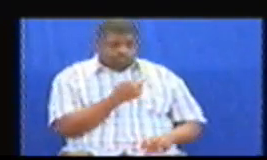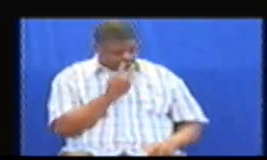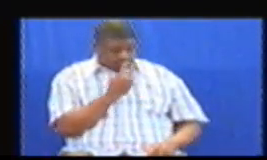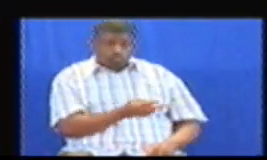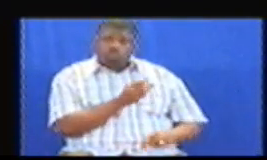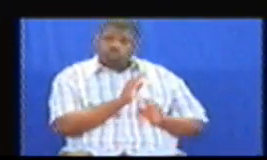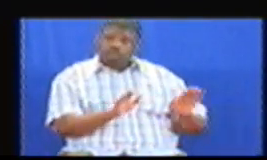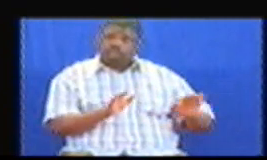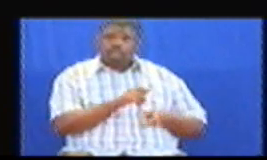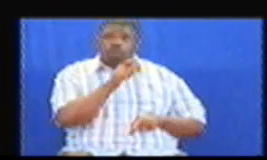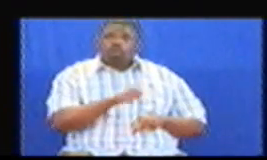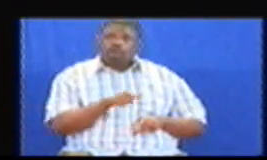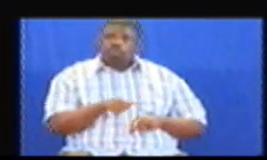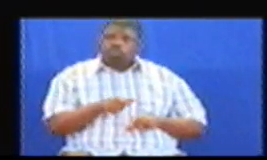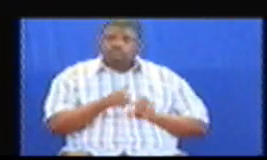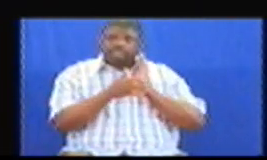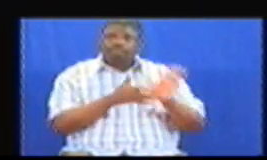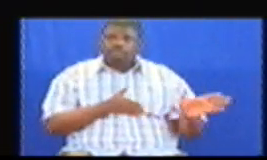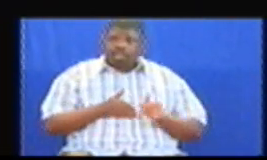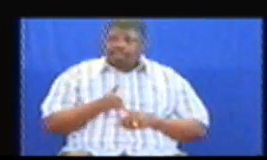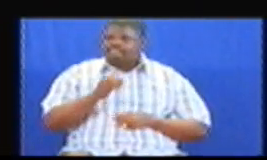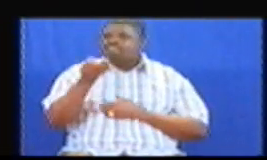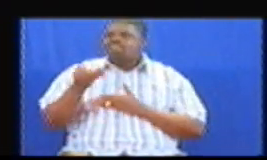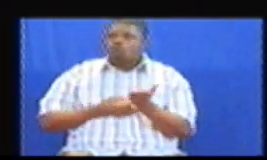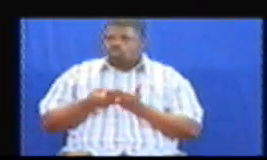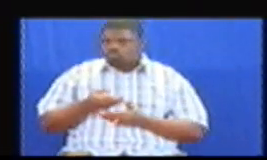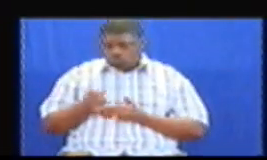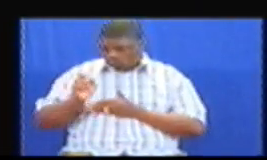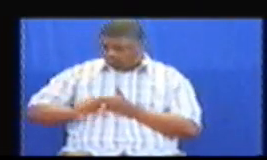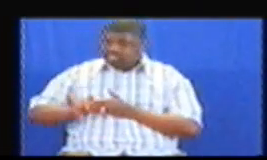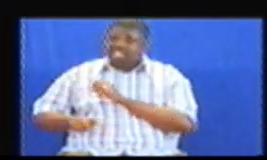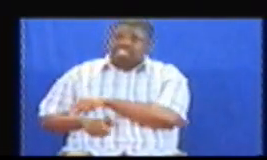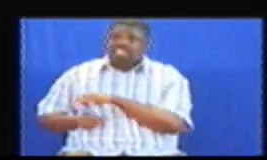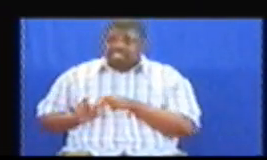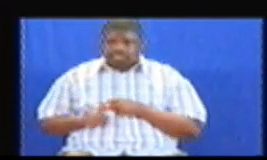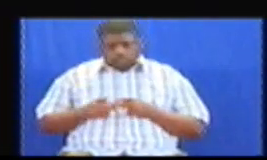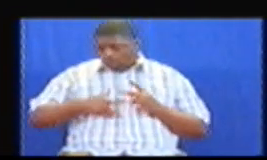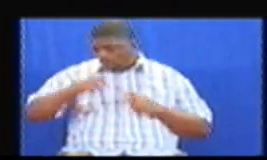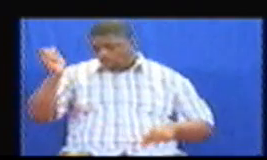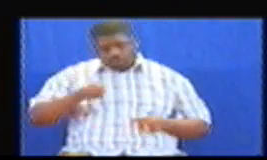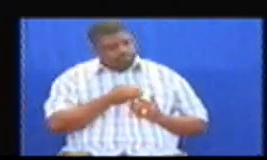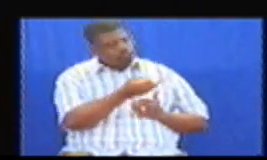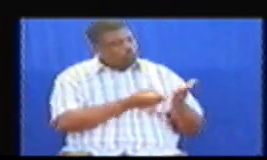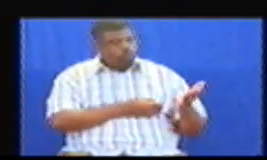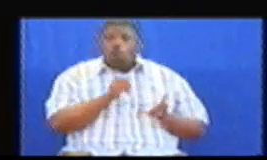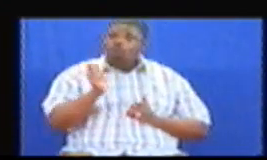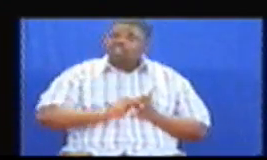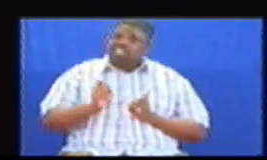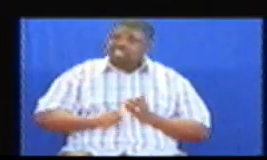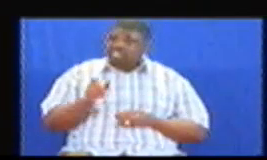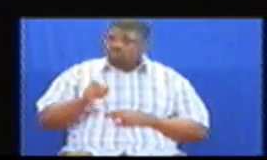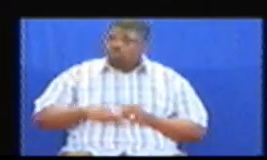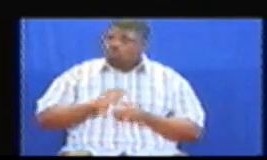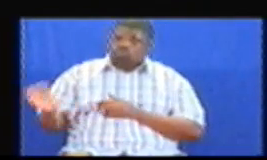tumeshuhudia watu wakiondoka na fomu maofisini, watu wakikimbia na fomu maofisini, watu wanarudisha fomu za